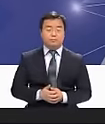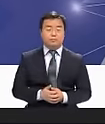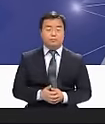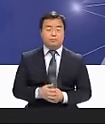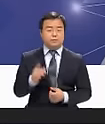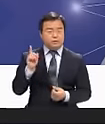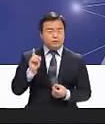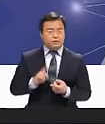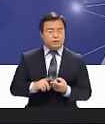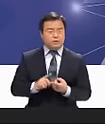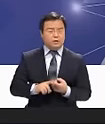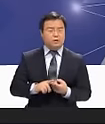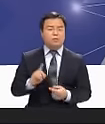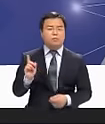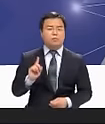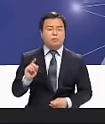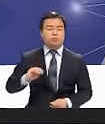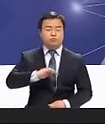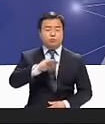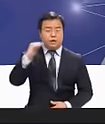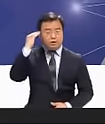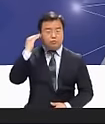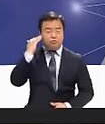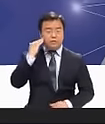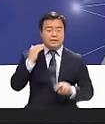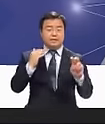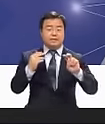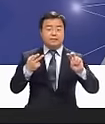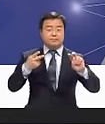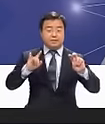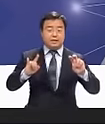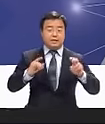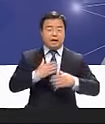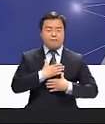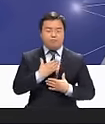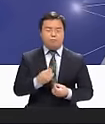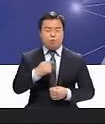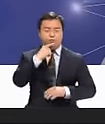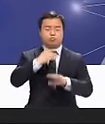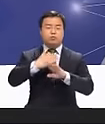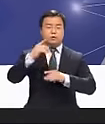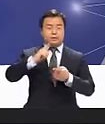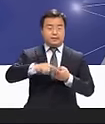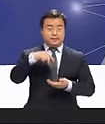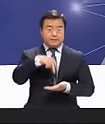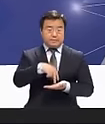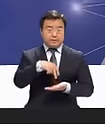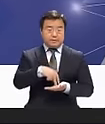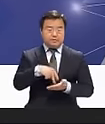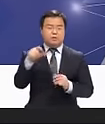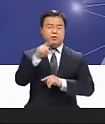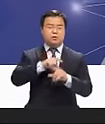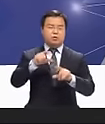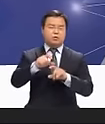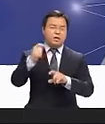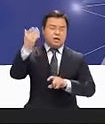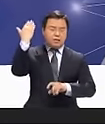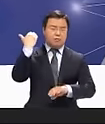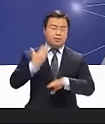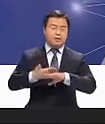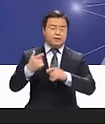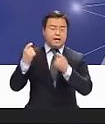이것은 아무래도 우리나라의 20대가 안보관이라든가 북한관이 확실히 보수화됐다. 옛날에